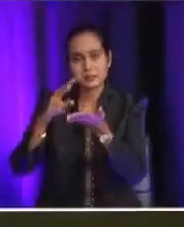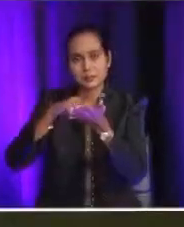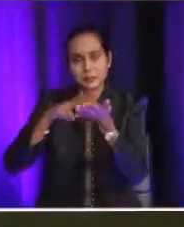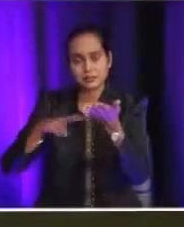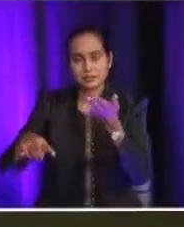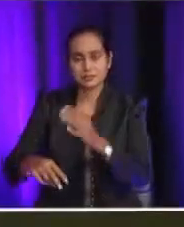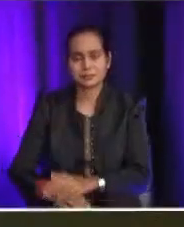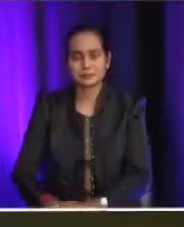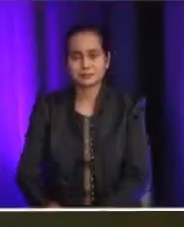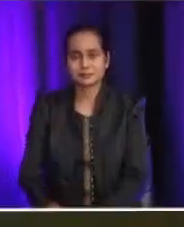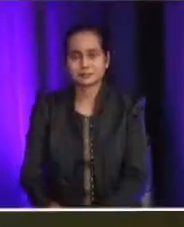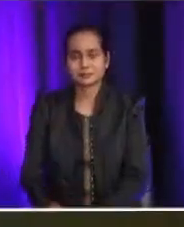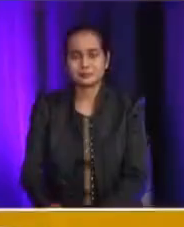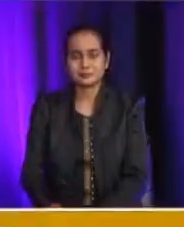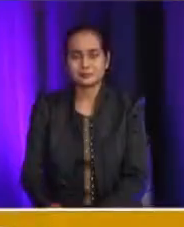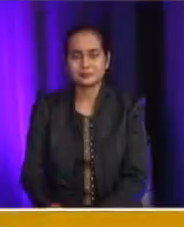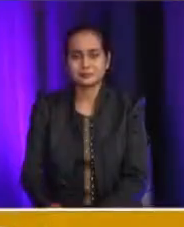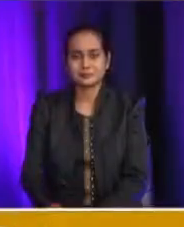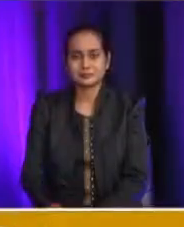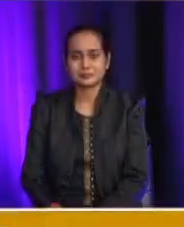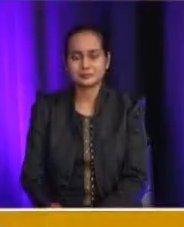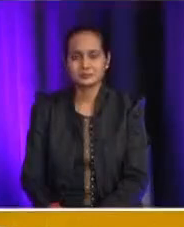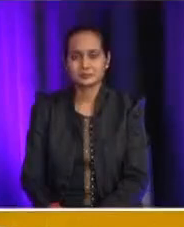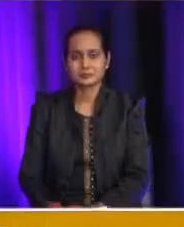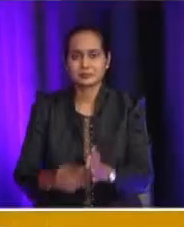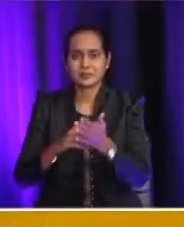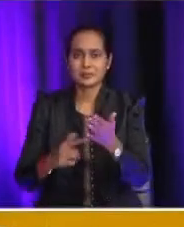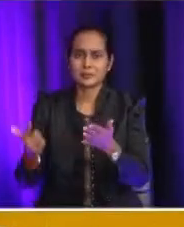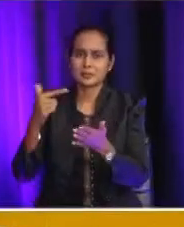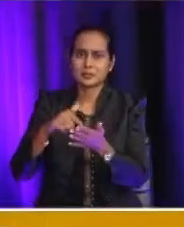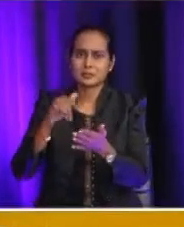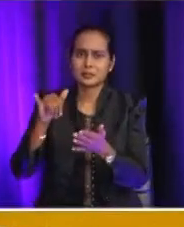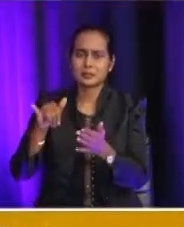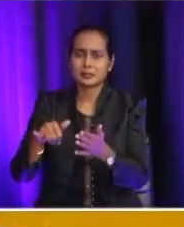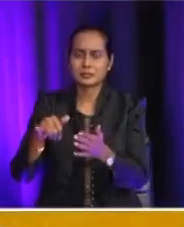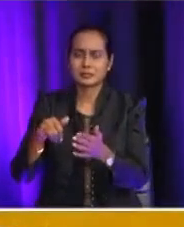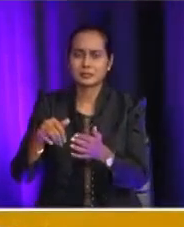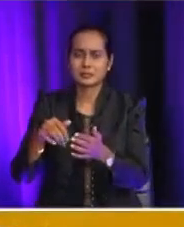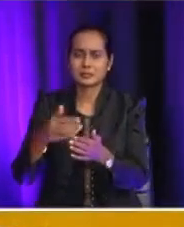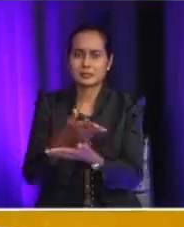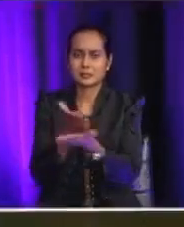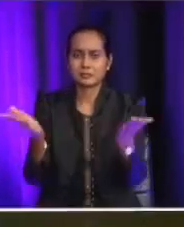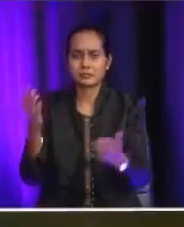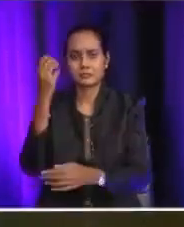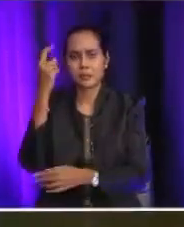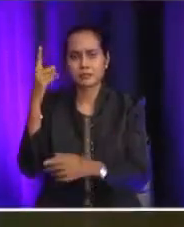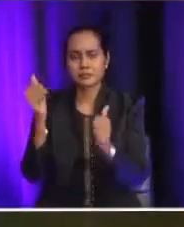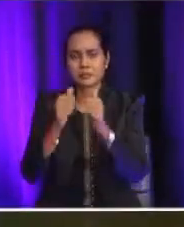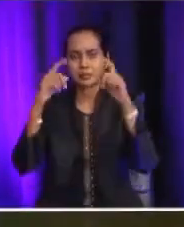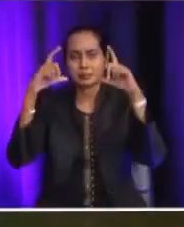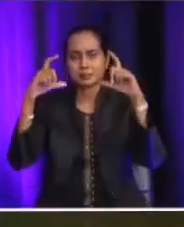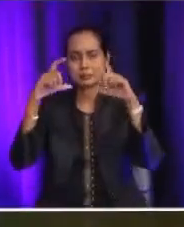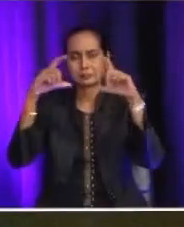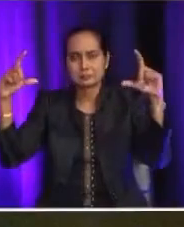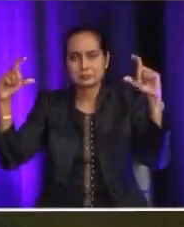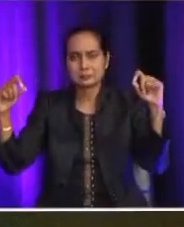2 bintang seterusnya. Ya. Okey. Apa lagi ya yang kalian faham ya dengan petikan ini? Ya, siapa